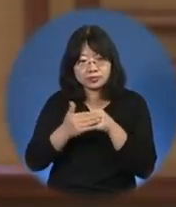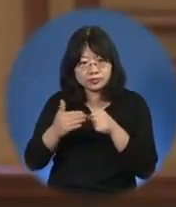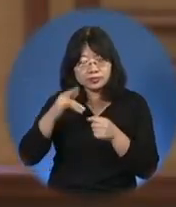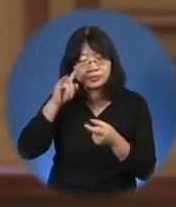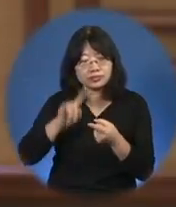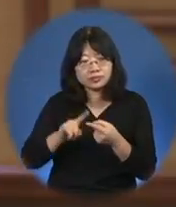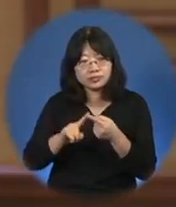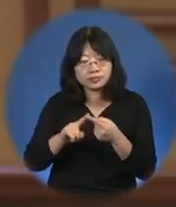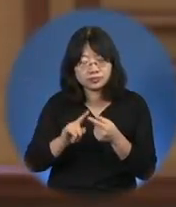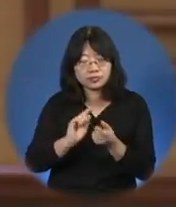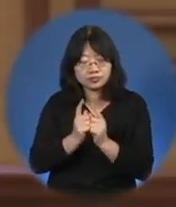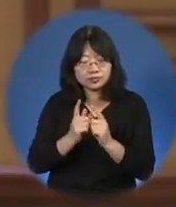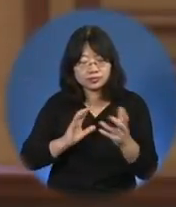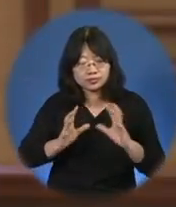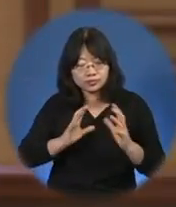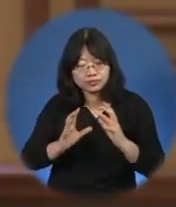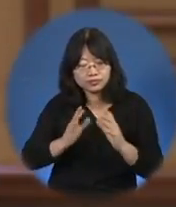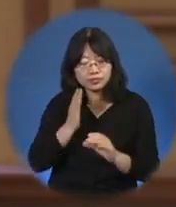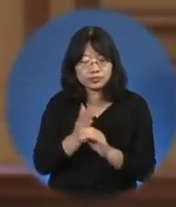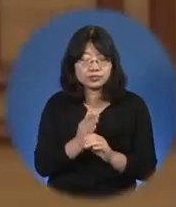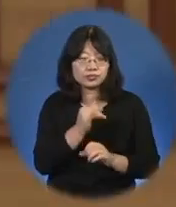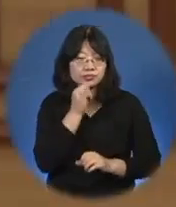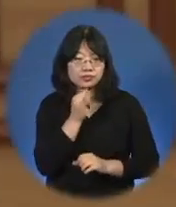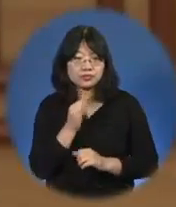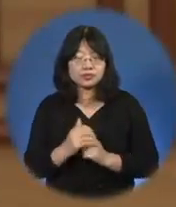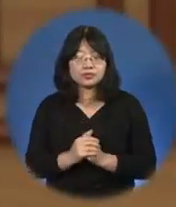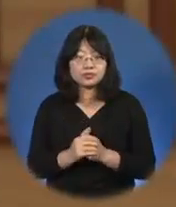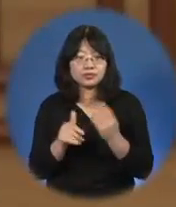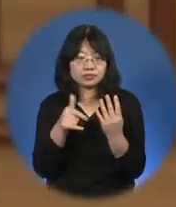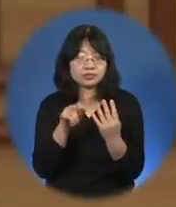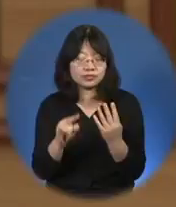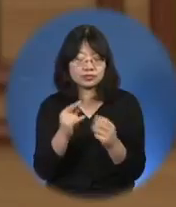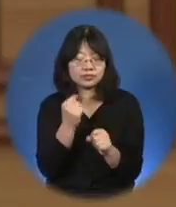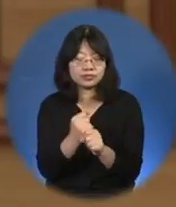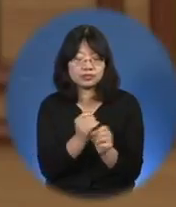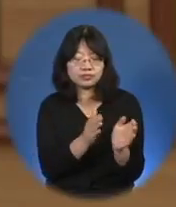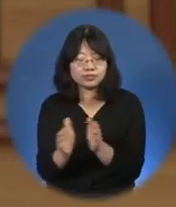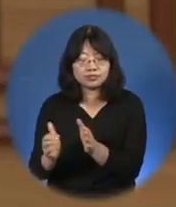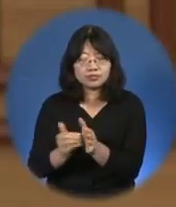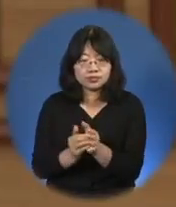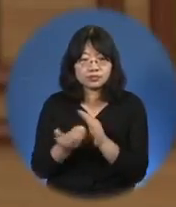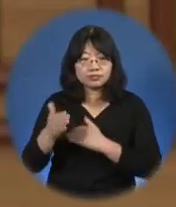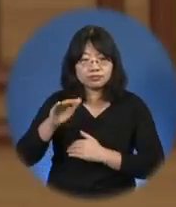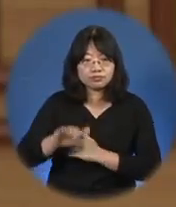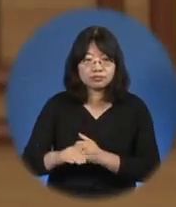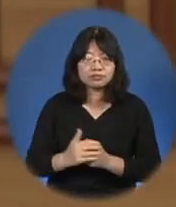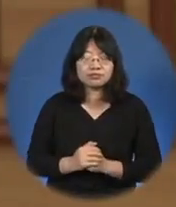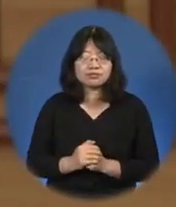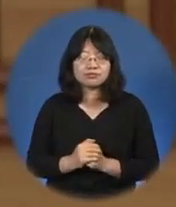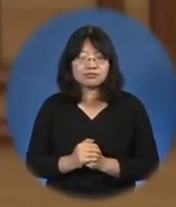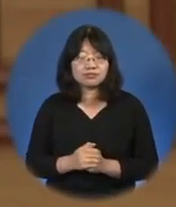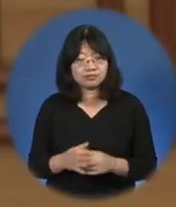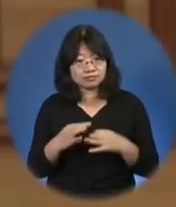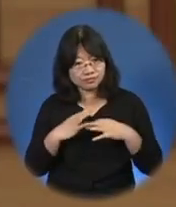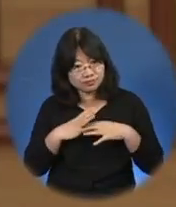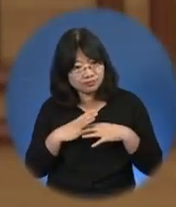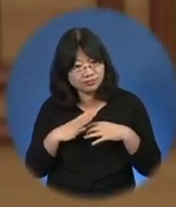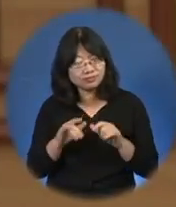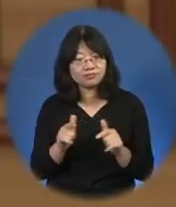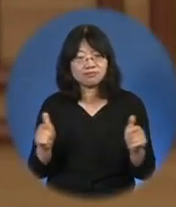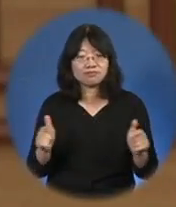또 공방을 하는 네. 네. 네, 네. 그런 세션을 4개 세션을 가졌습니다. 그런데 사실은 놀라운